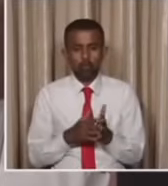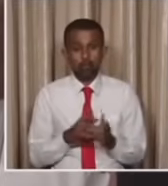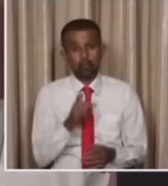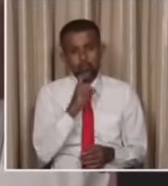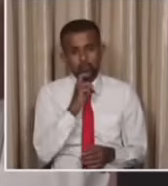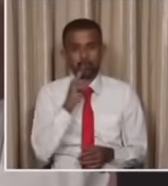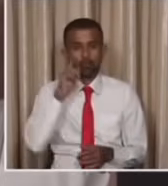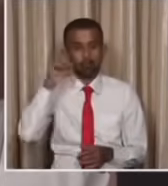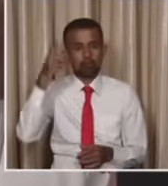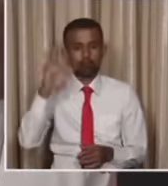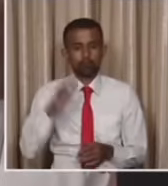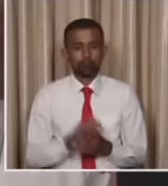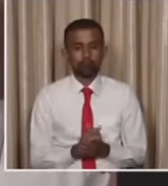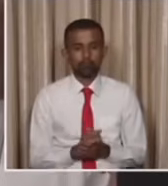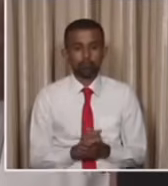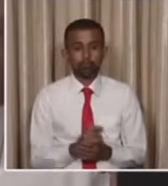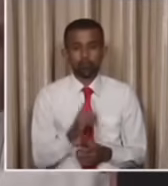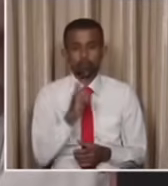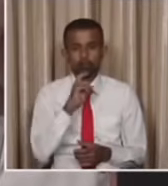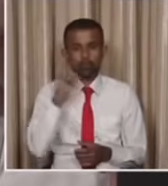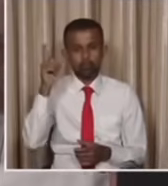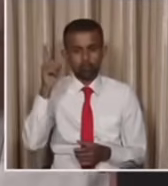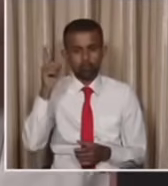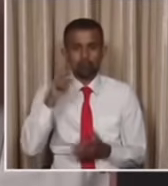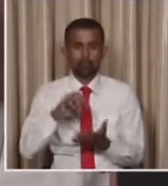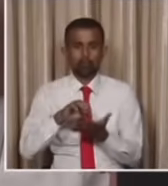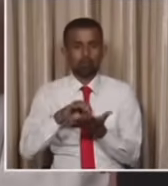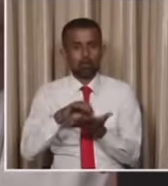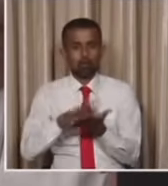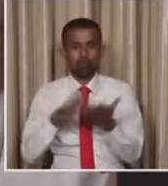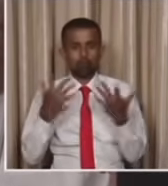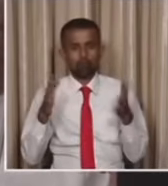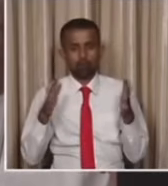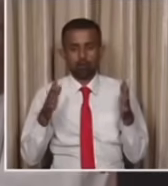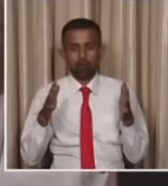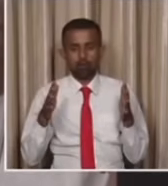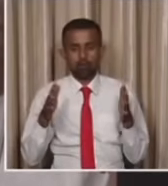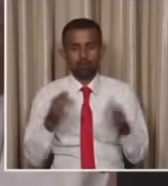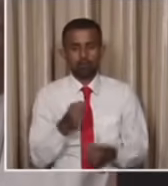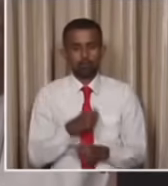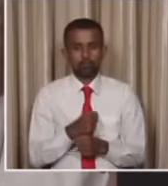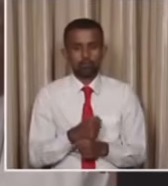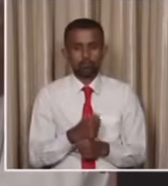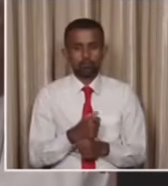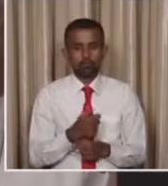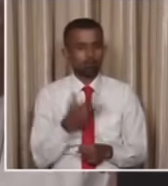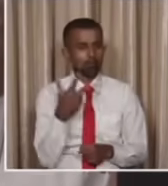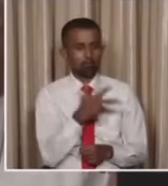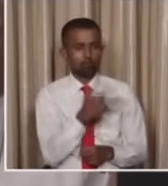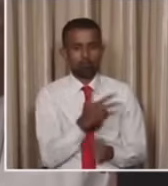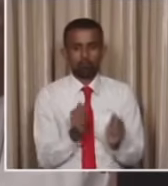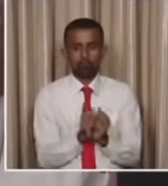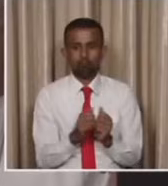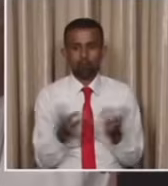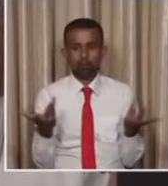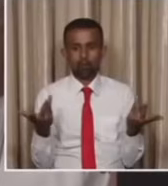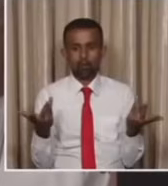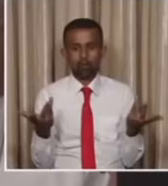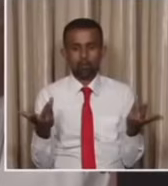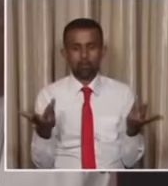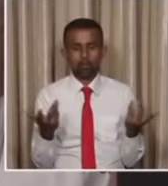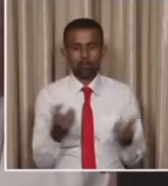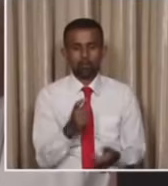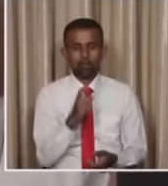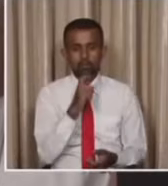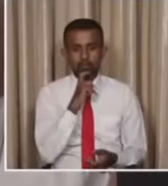ගියා. උසාවිය එක තහවුරු කරා. ඊට පස්සේ ආණ්ඩුවකට බැනලා වැඩක් නැහැ නේ. එහෙනම් එතන උසාවිය